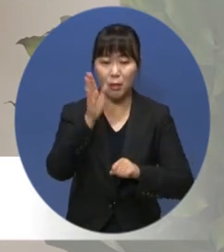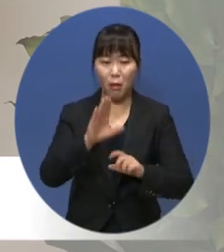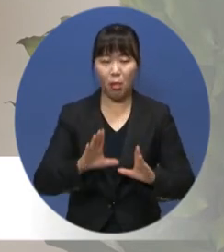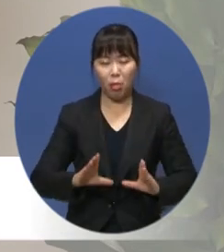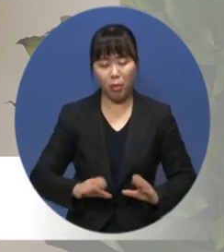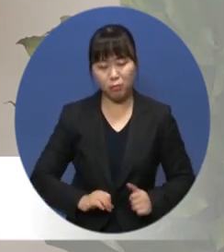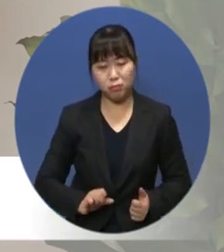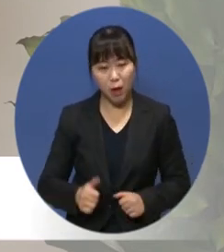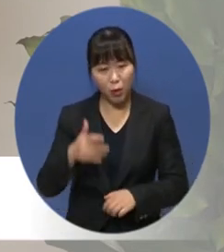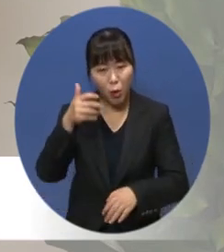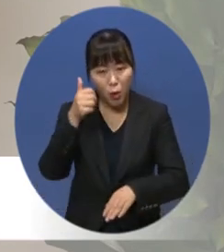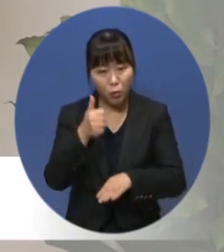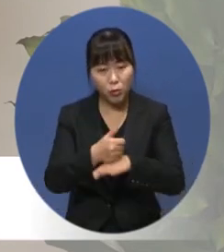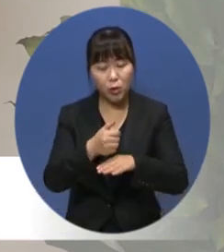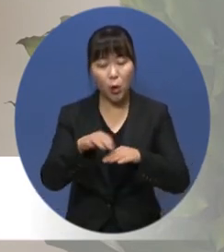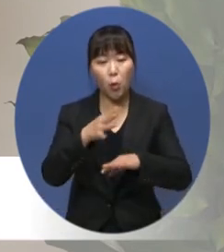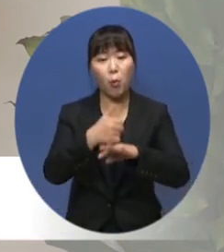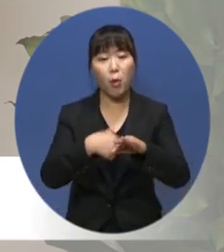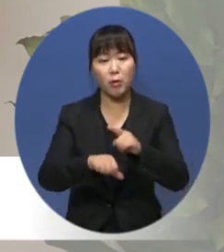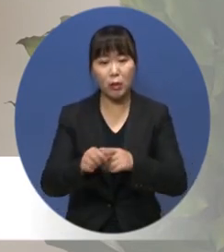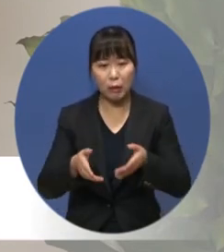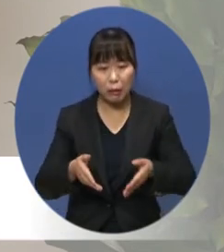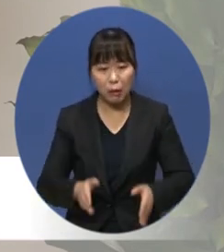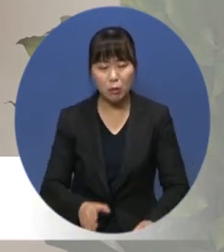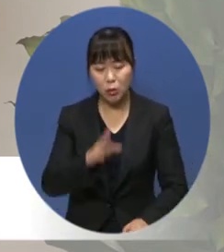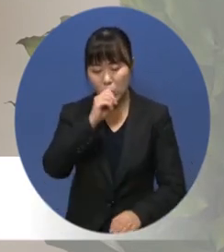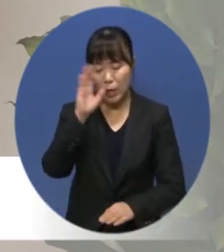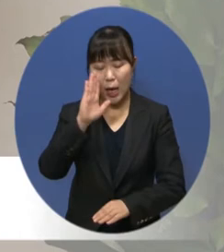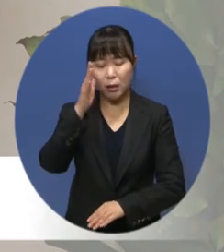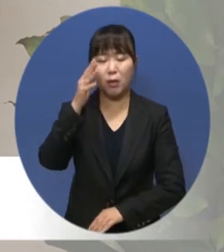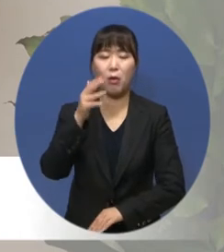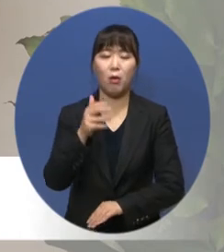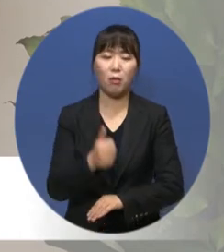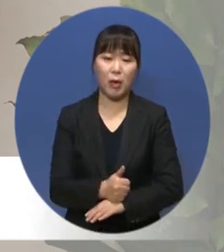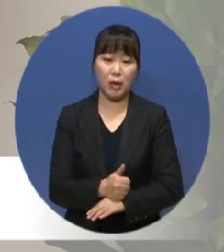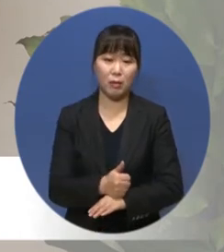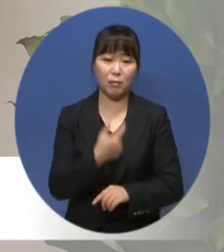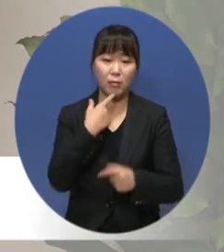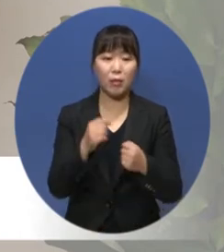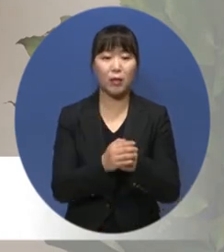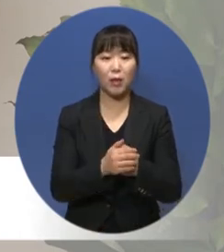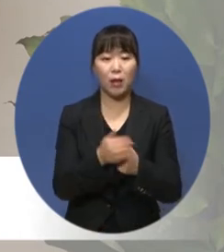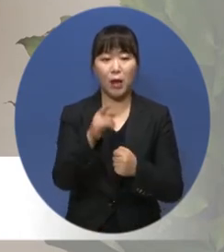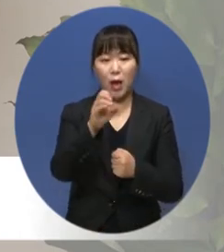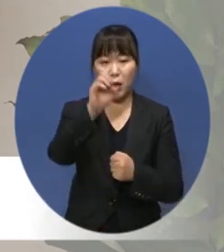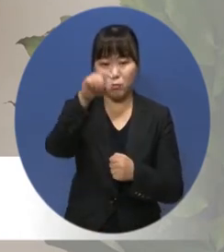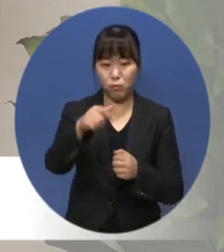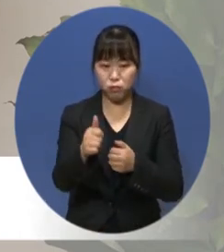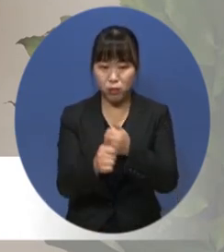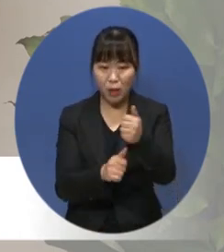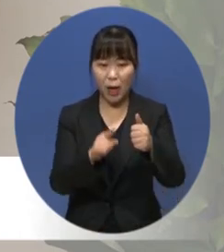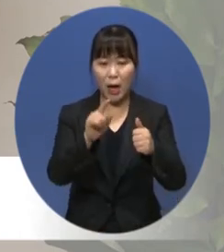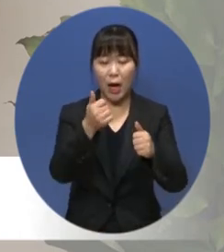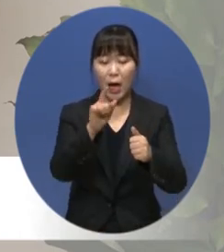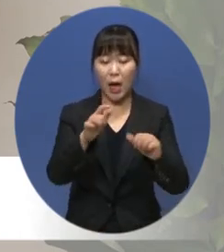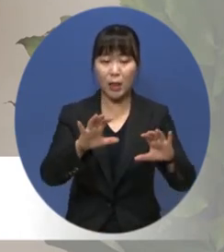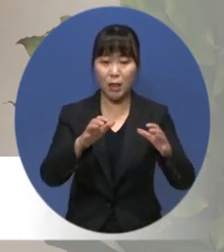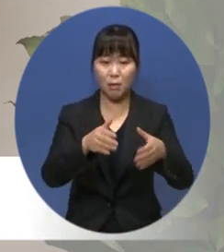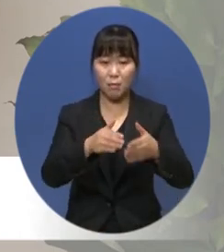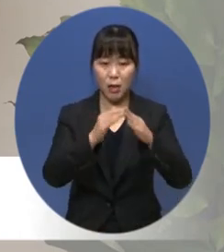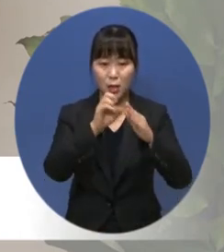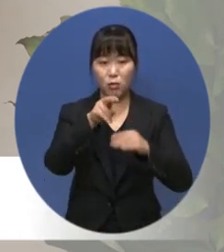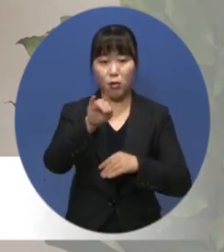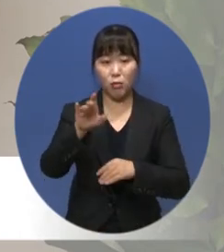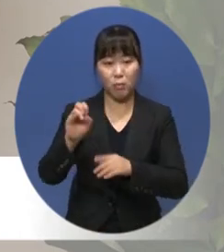주고 결국 왕 장 태어나 비극적인 종말을 난 웃음이 져 항 울리고 한나라를 세운 유광